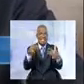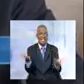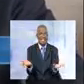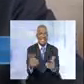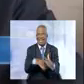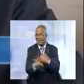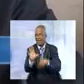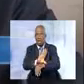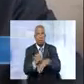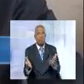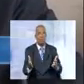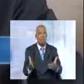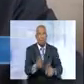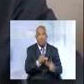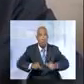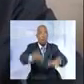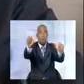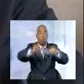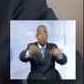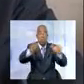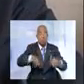de tirer sur nos hommes.